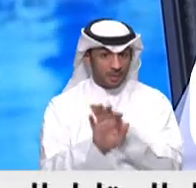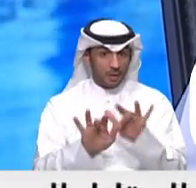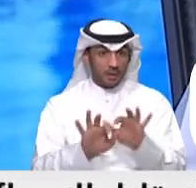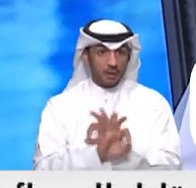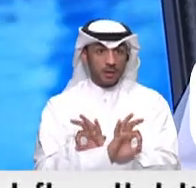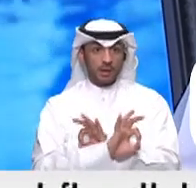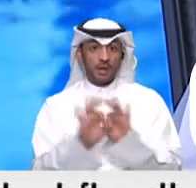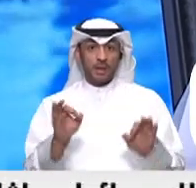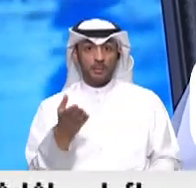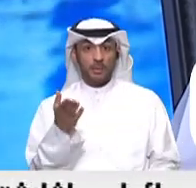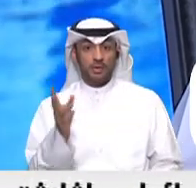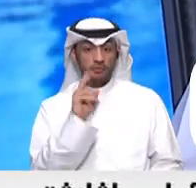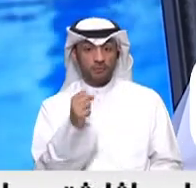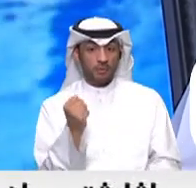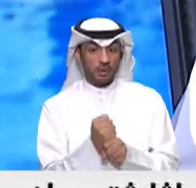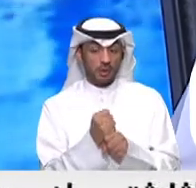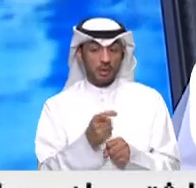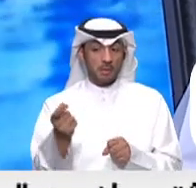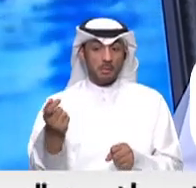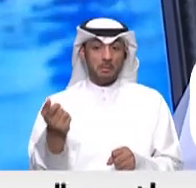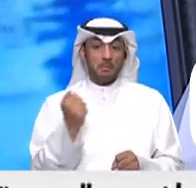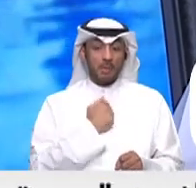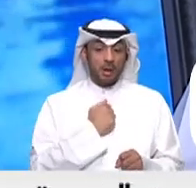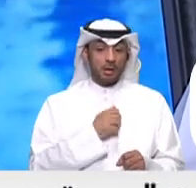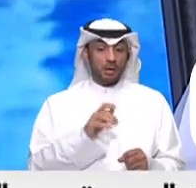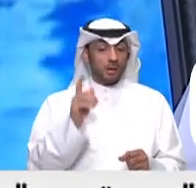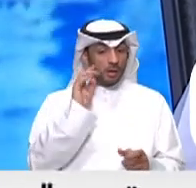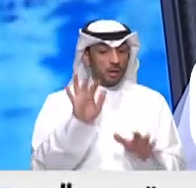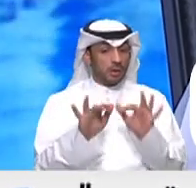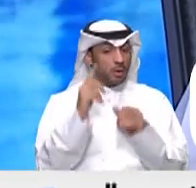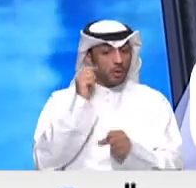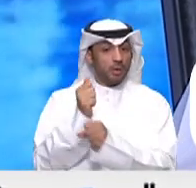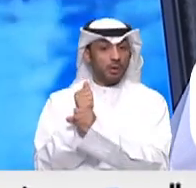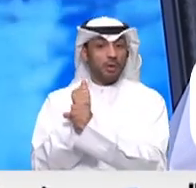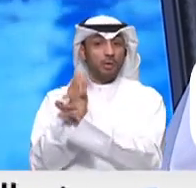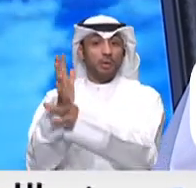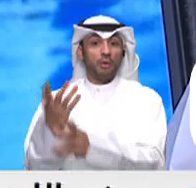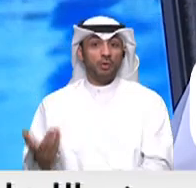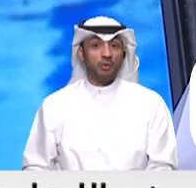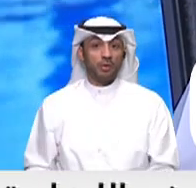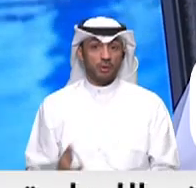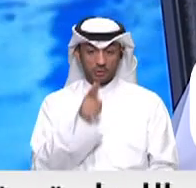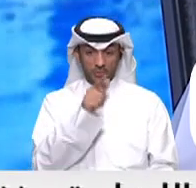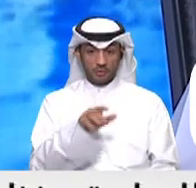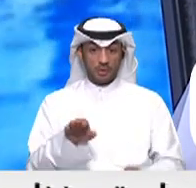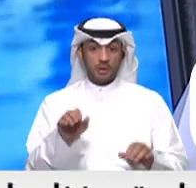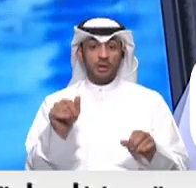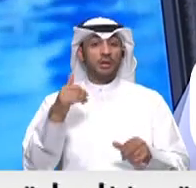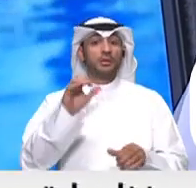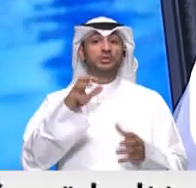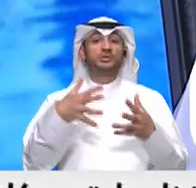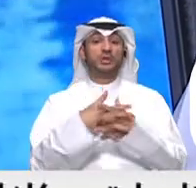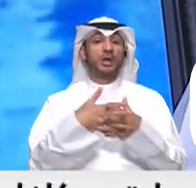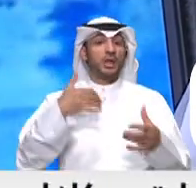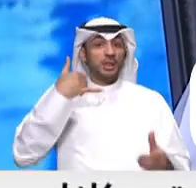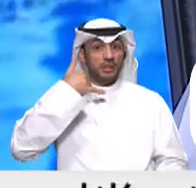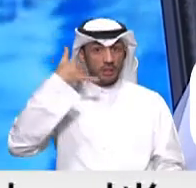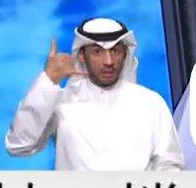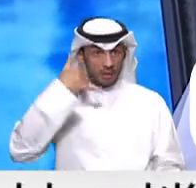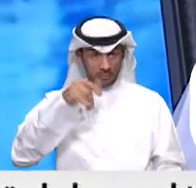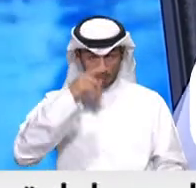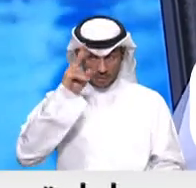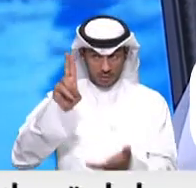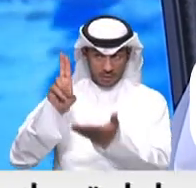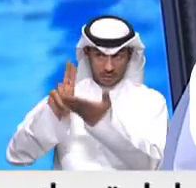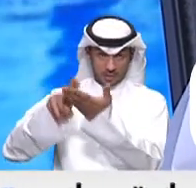التصرف في امورك مع هذه الجهه فاذا خذينا على وزن شركات الاتصالات اذا وصل لك طلب